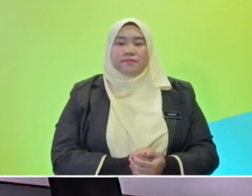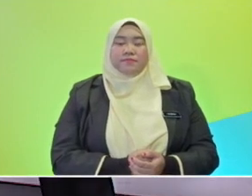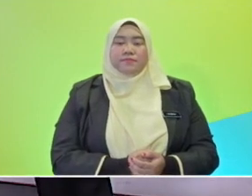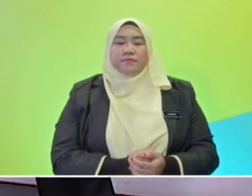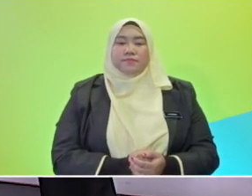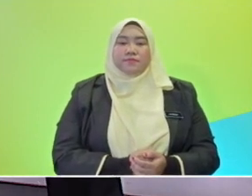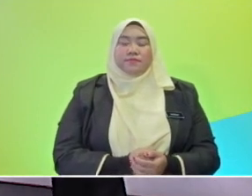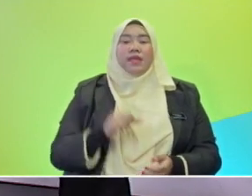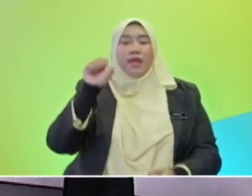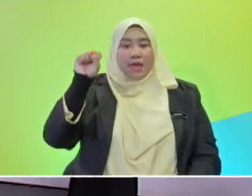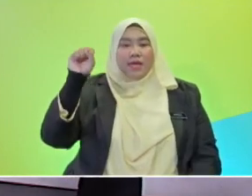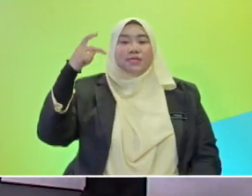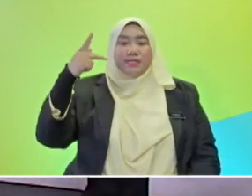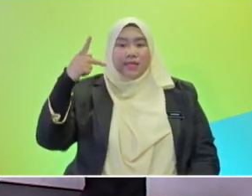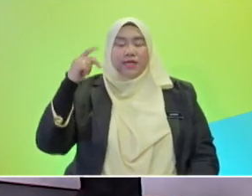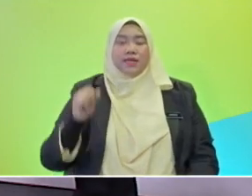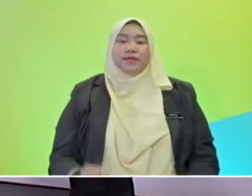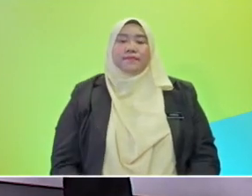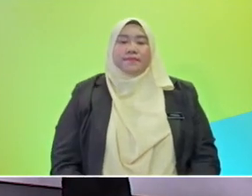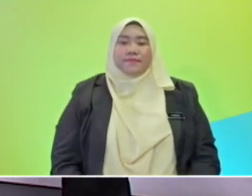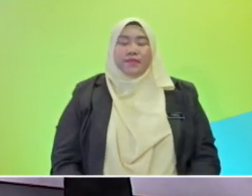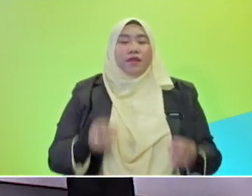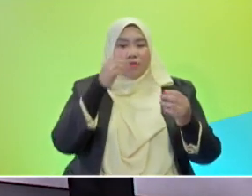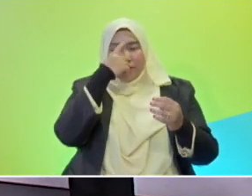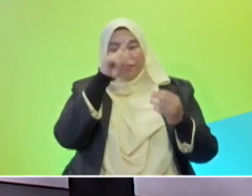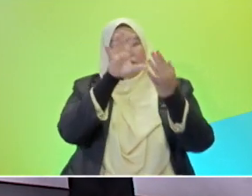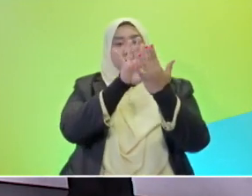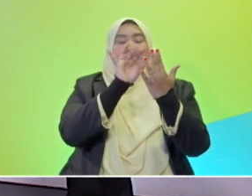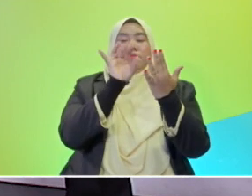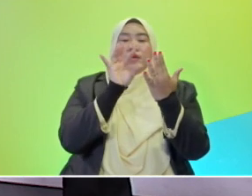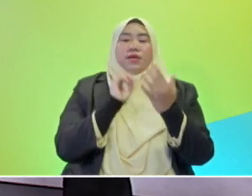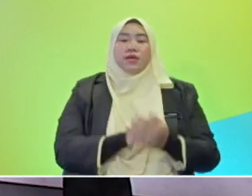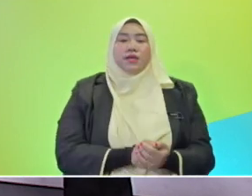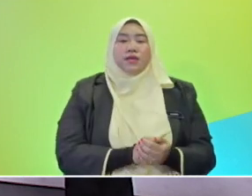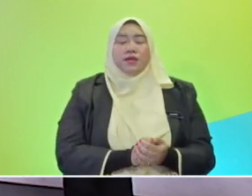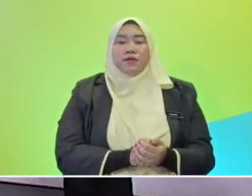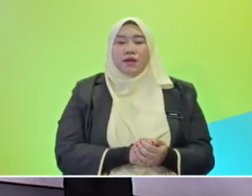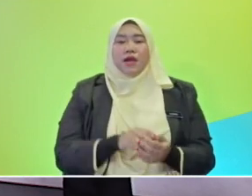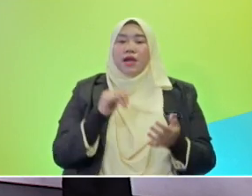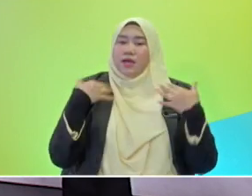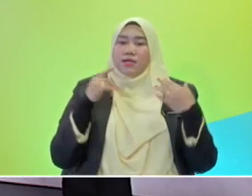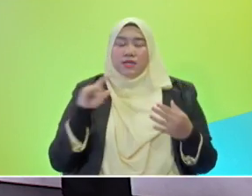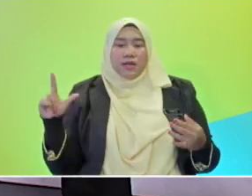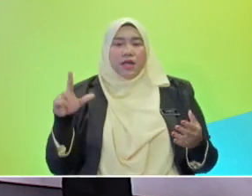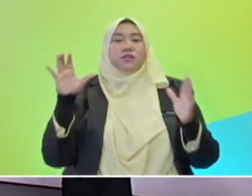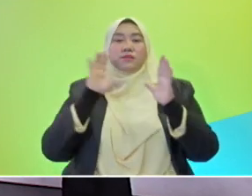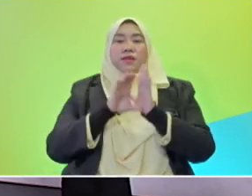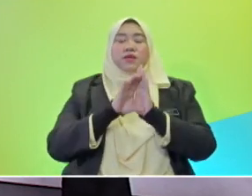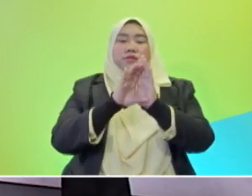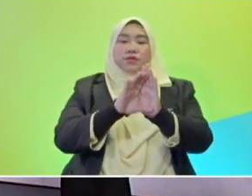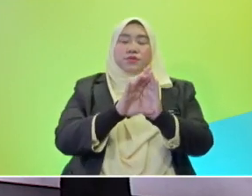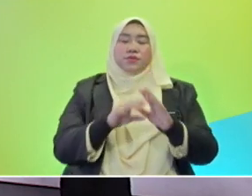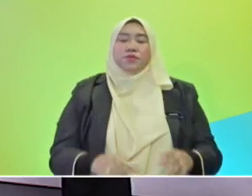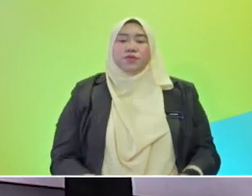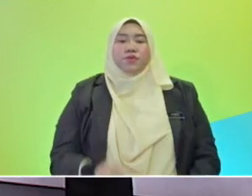kandungan ataupun SQ yang pilih untuk hari ini sebagai contoh kepada guru-guru diluar sana yaitu dua